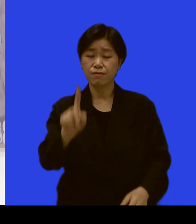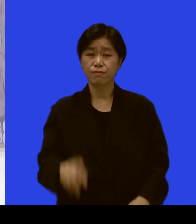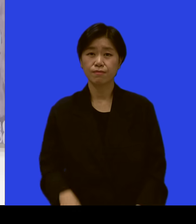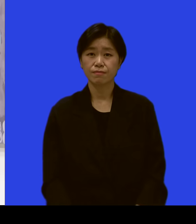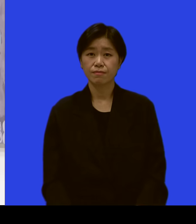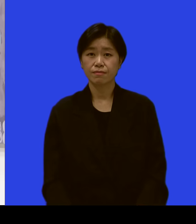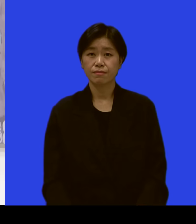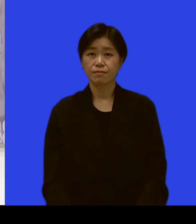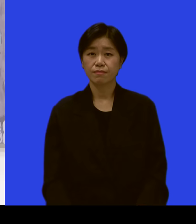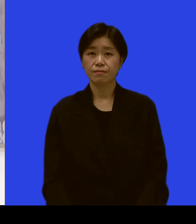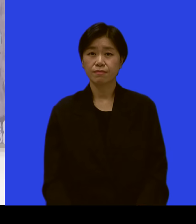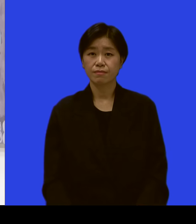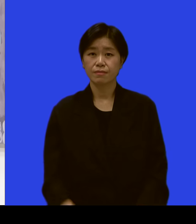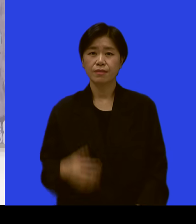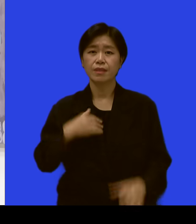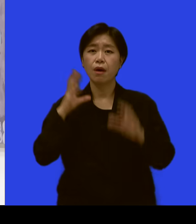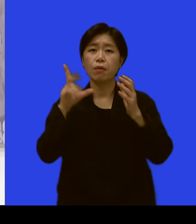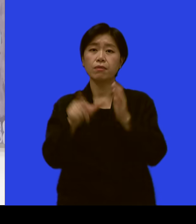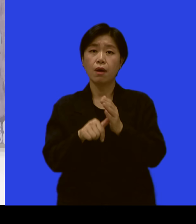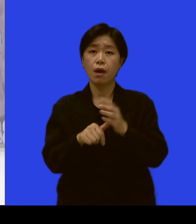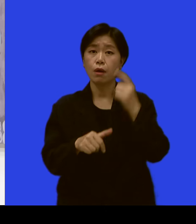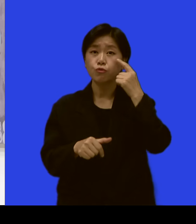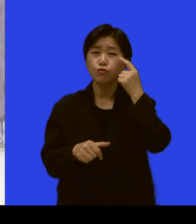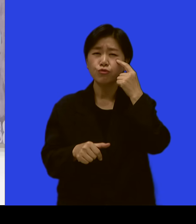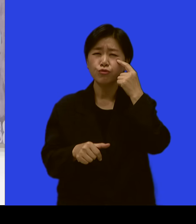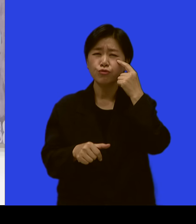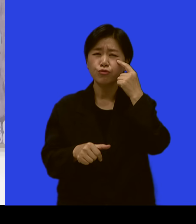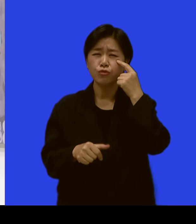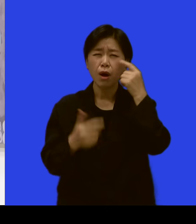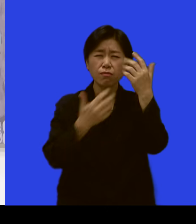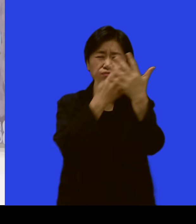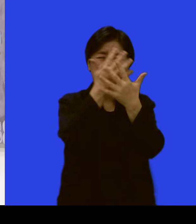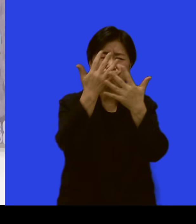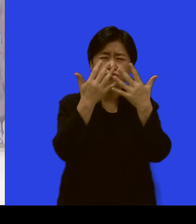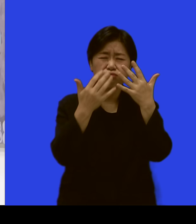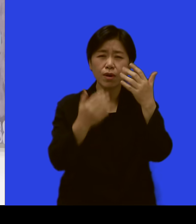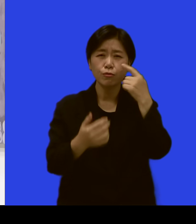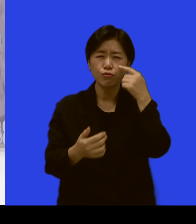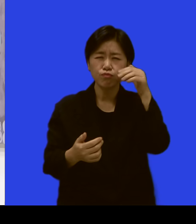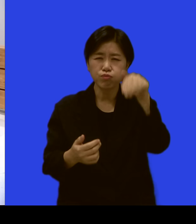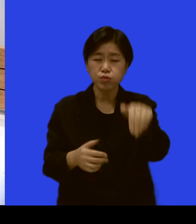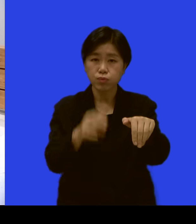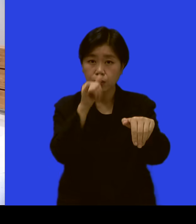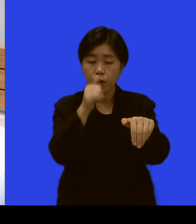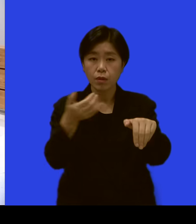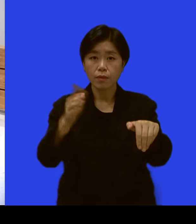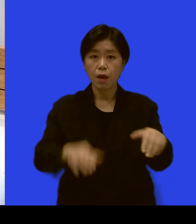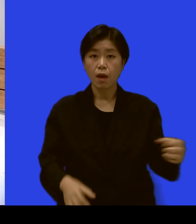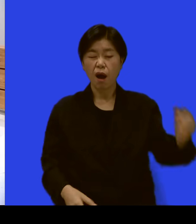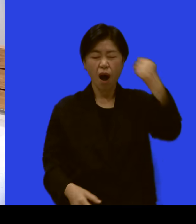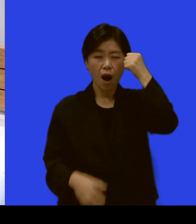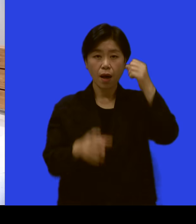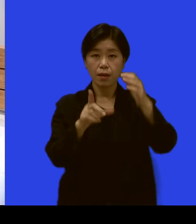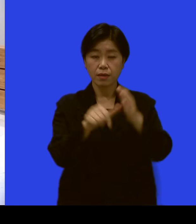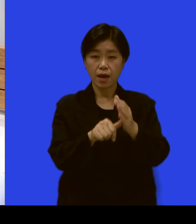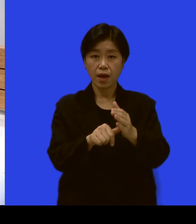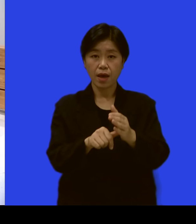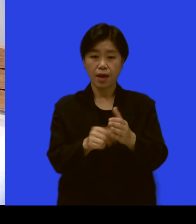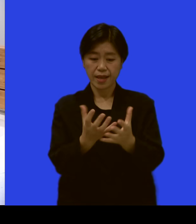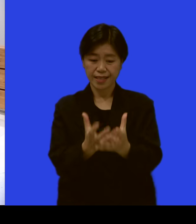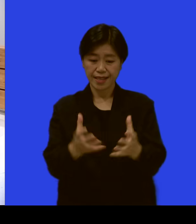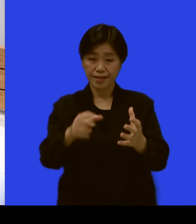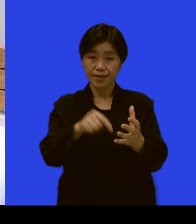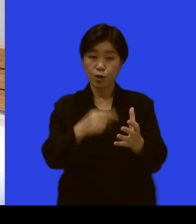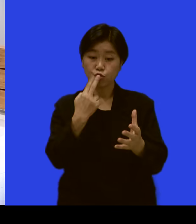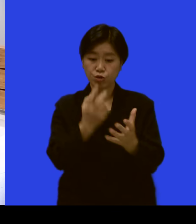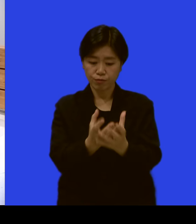예. 제가 어렸을 때 원래 눈이 좀 안 좋았거든요. 눈이 좀 안 좋았는데 그때 잿더리로 맞았어요 이렇게. 아이고야. 근데 잿더리로 얼굴을요? 네,